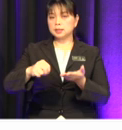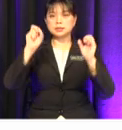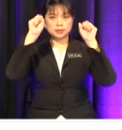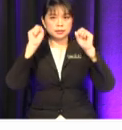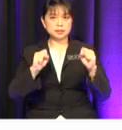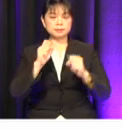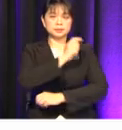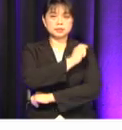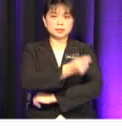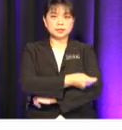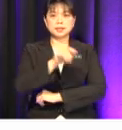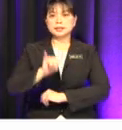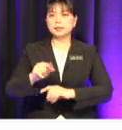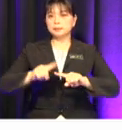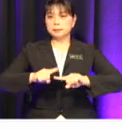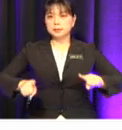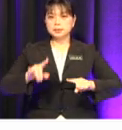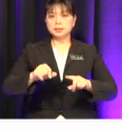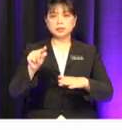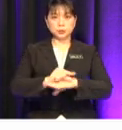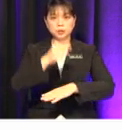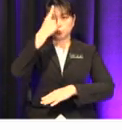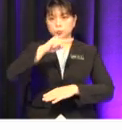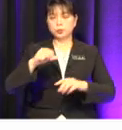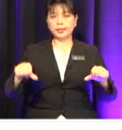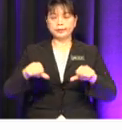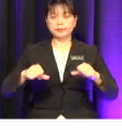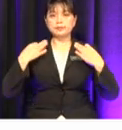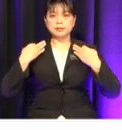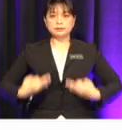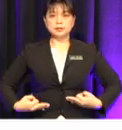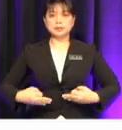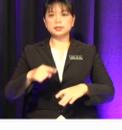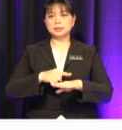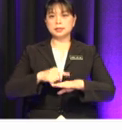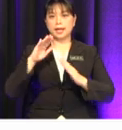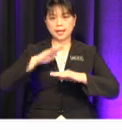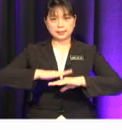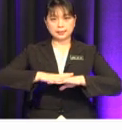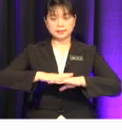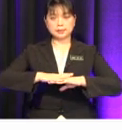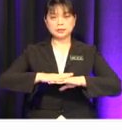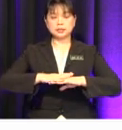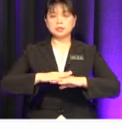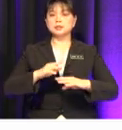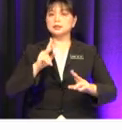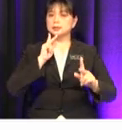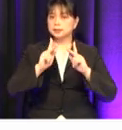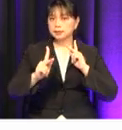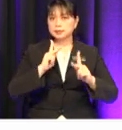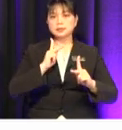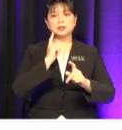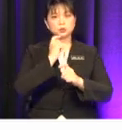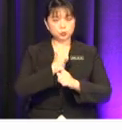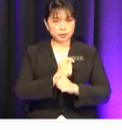tenaga yang berbeda yang digunakan bagi atbt fisikal di atas Oke jadi kata tugasnya